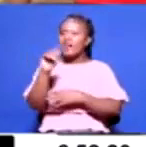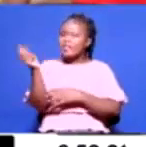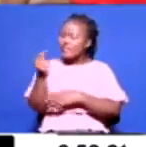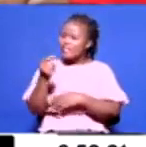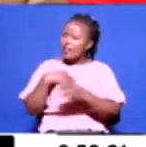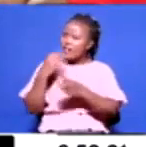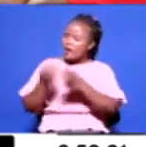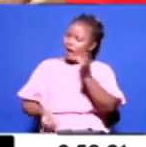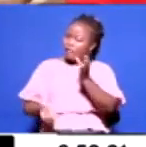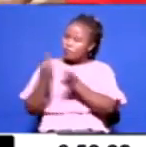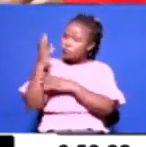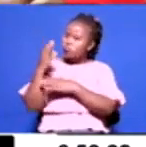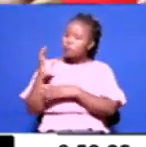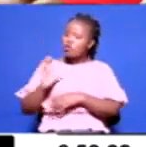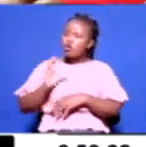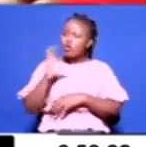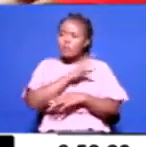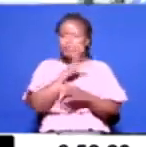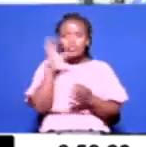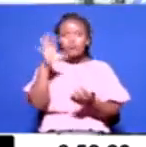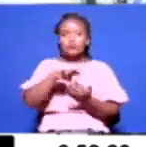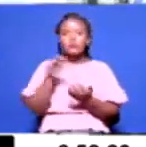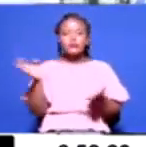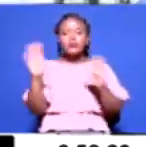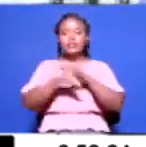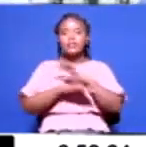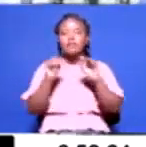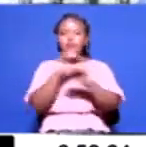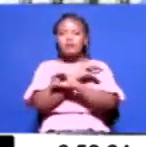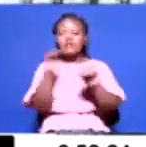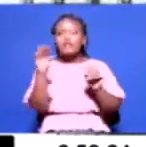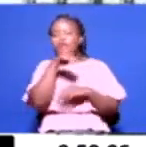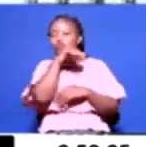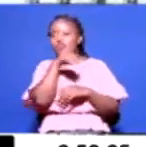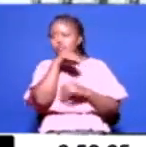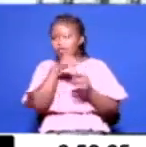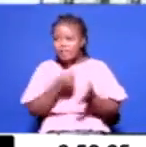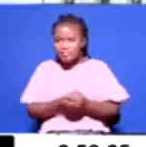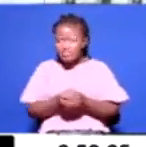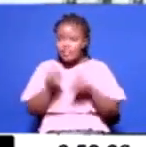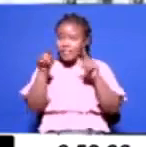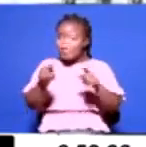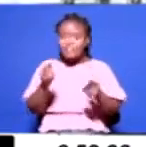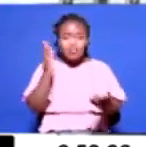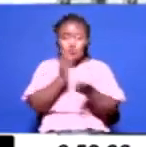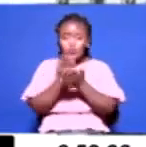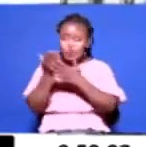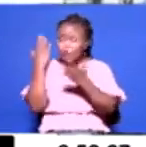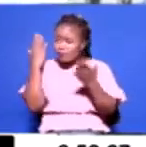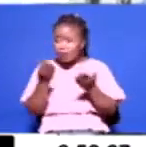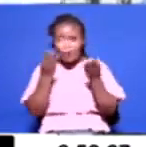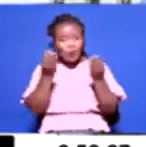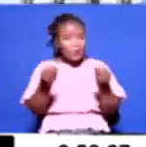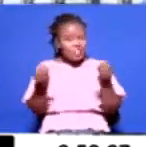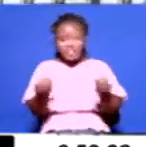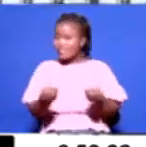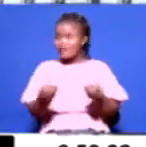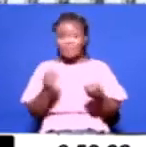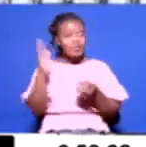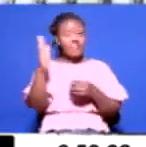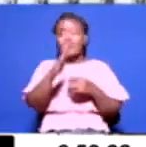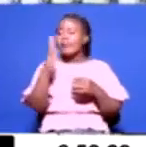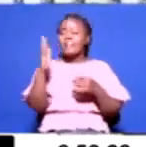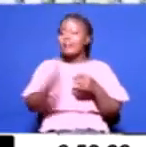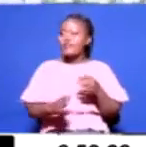ya kumteua mgombea mwenza wa Raila Odinga. It was not an easy matter, I can tell you. It can never be easy. Mbona mwanangangania